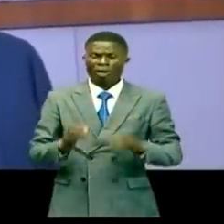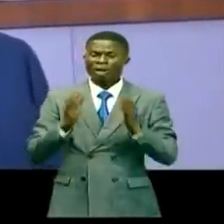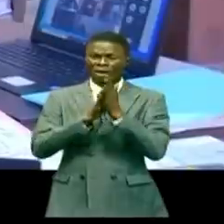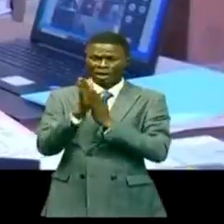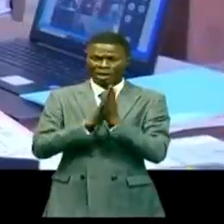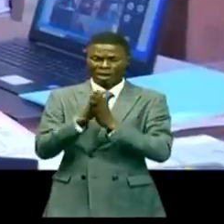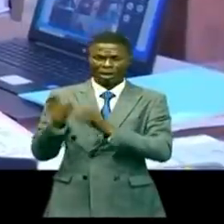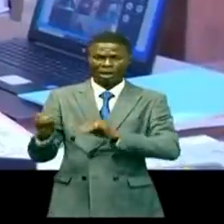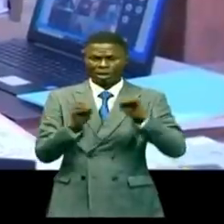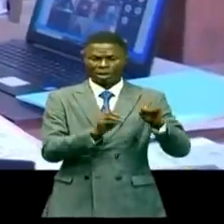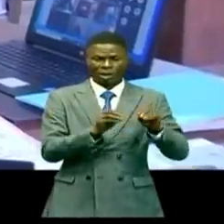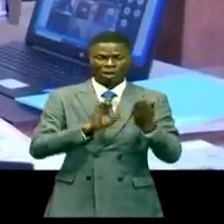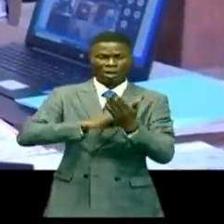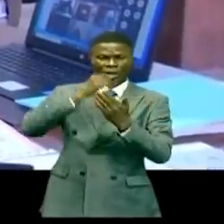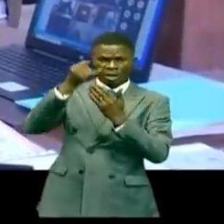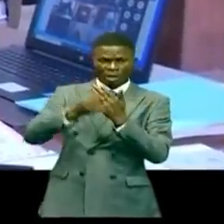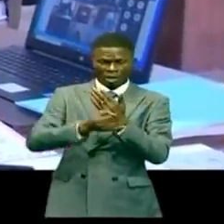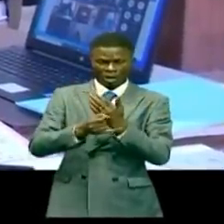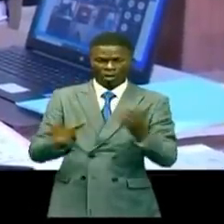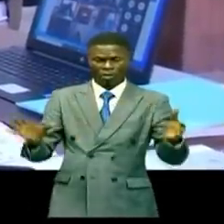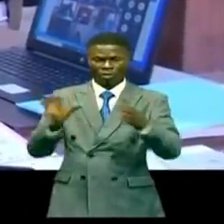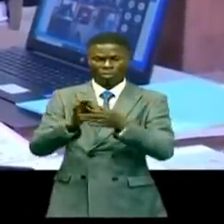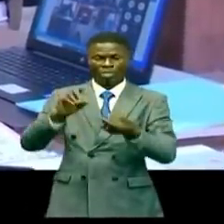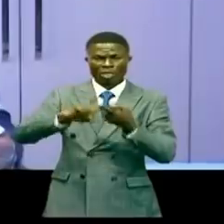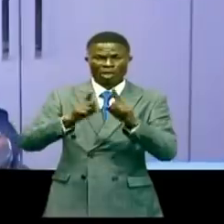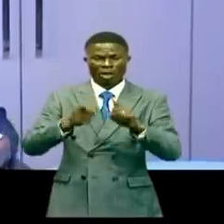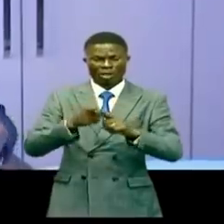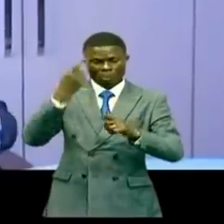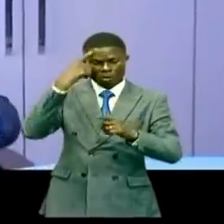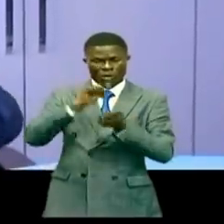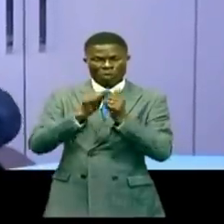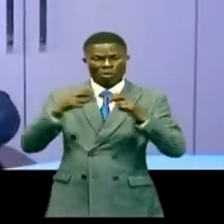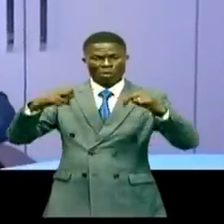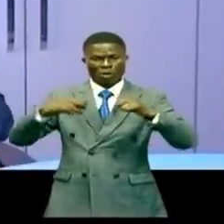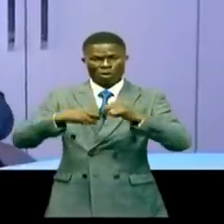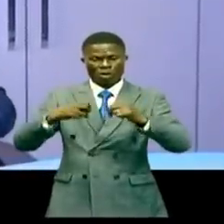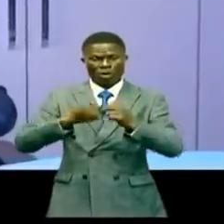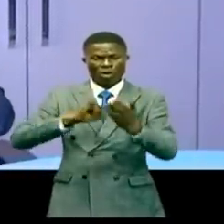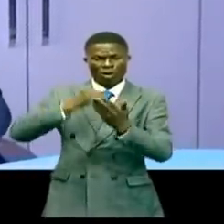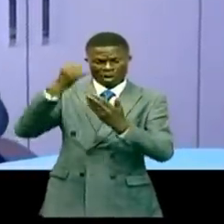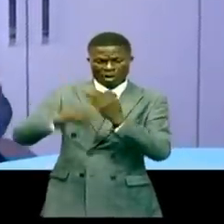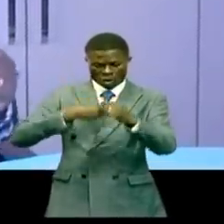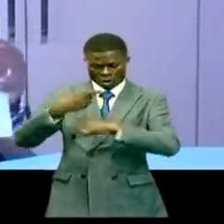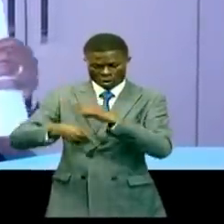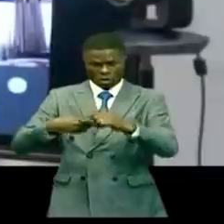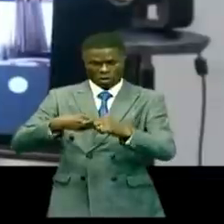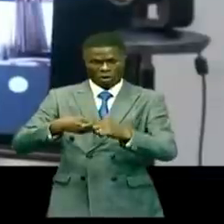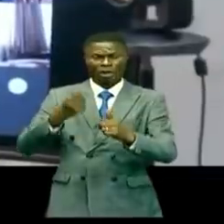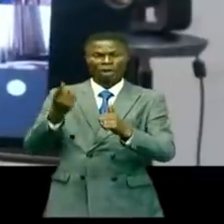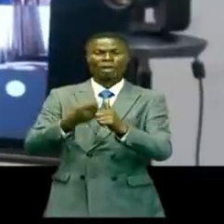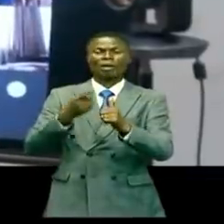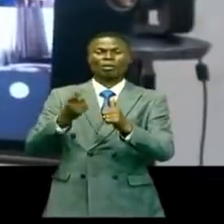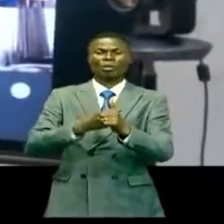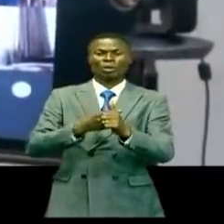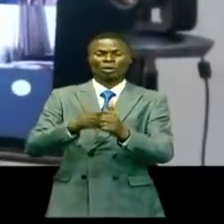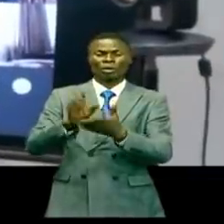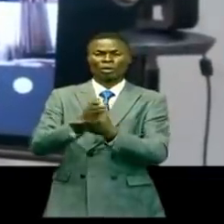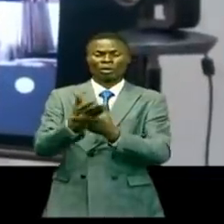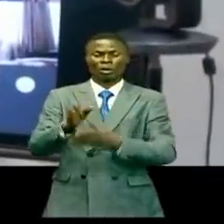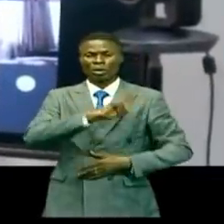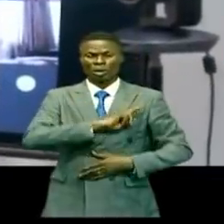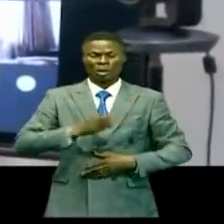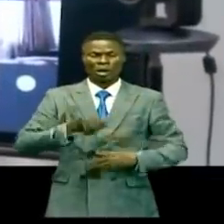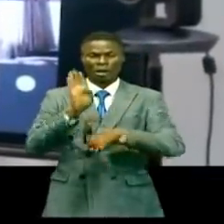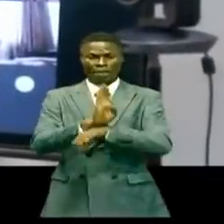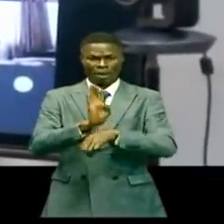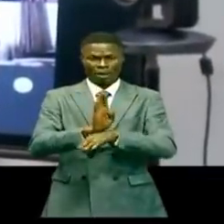la mise en place du projet boucle de l'amitié énergétique, projet qui a démarré dans un premier temps entre la République du